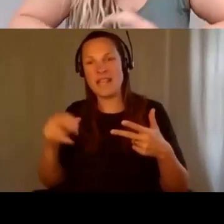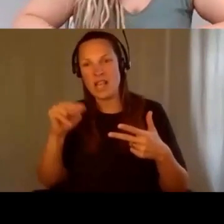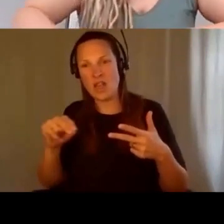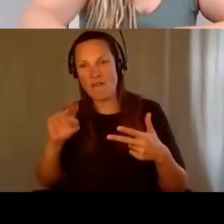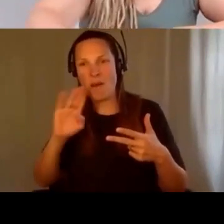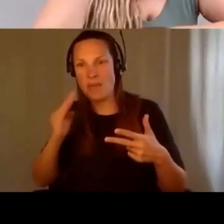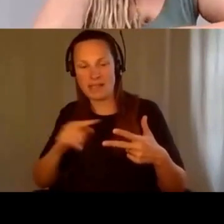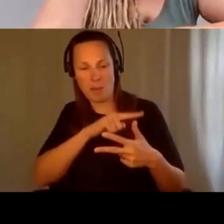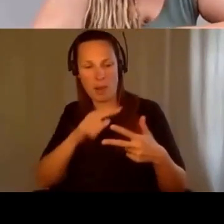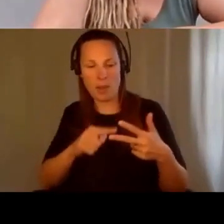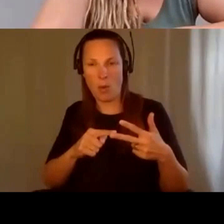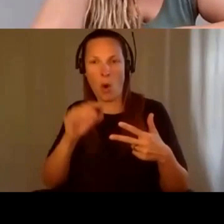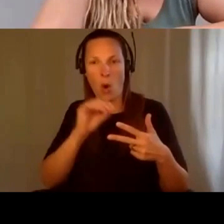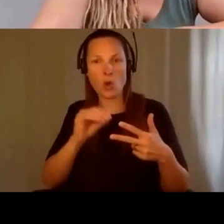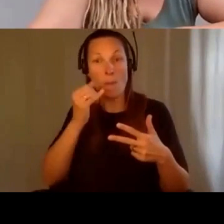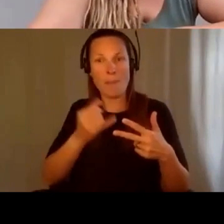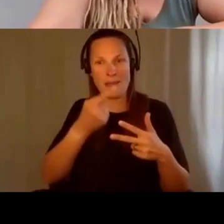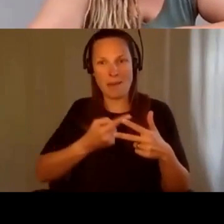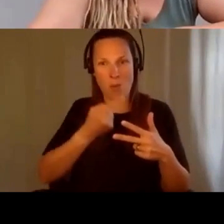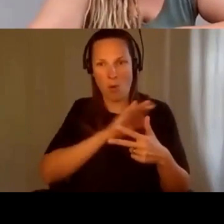spécifier ça.